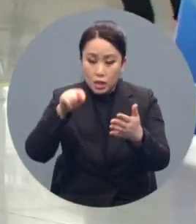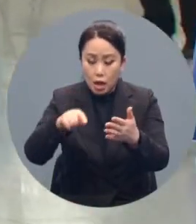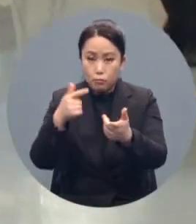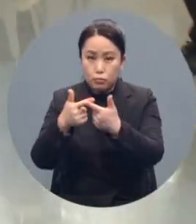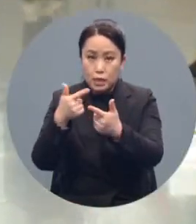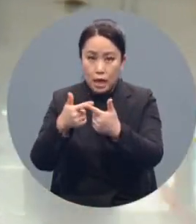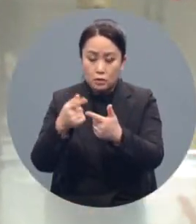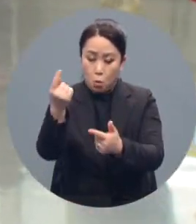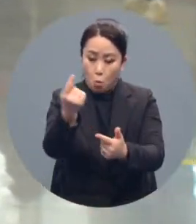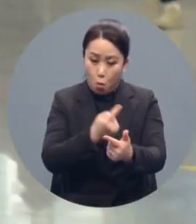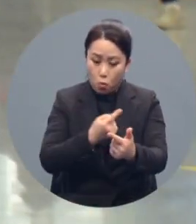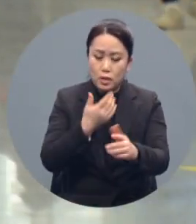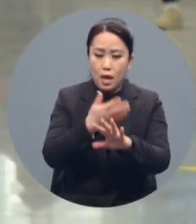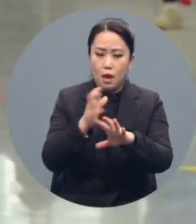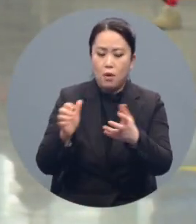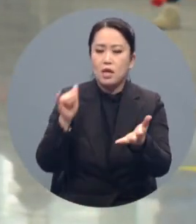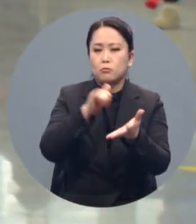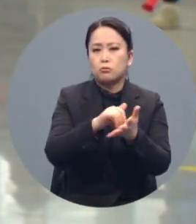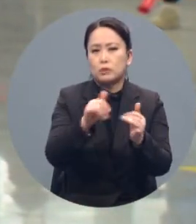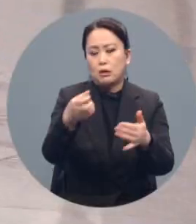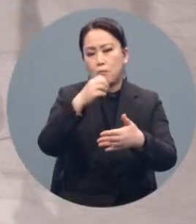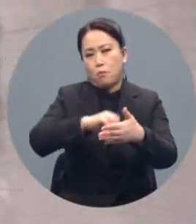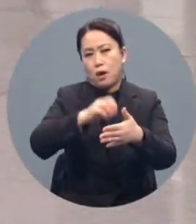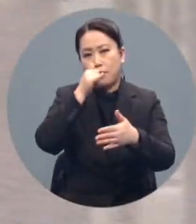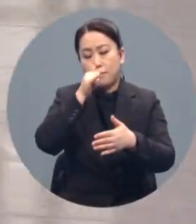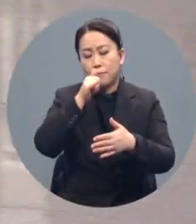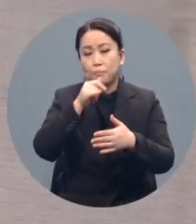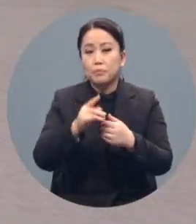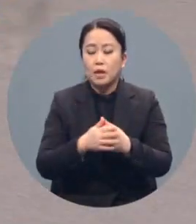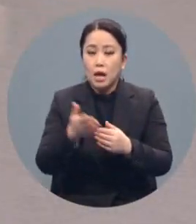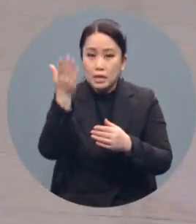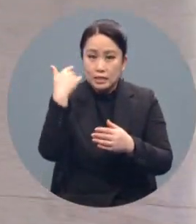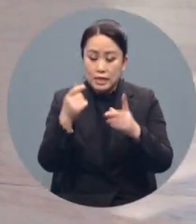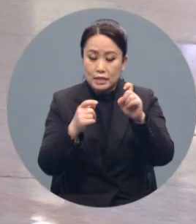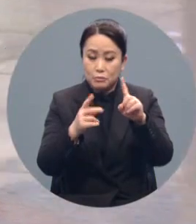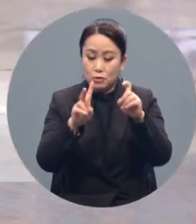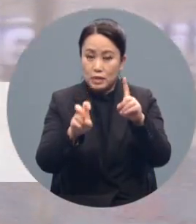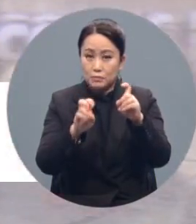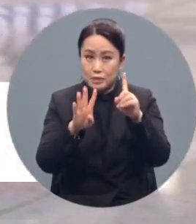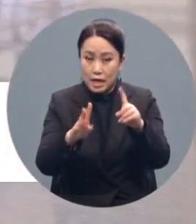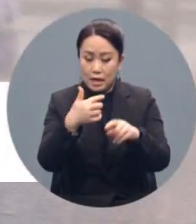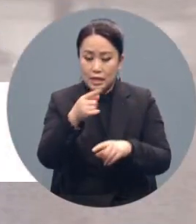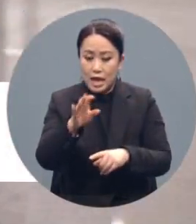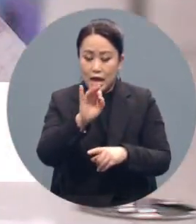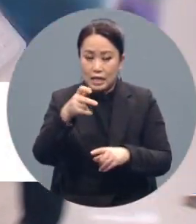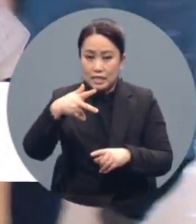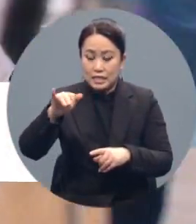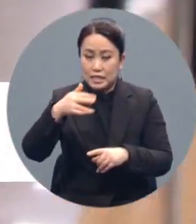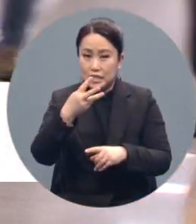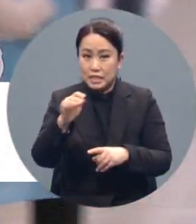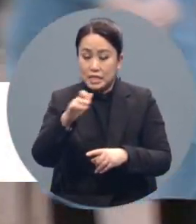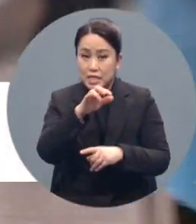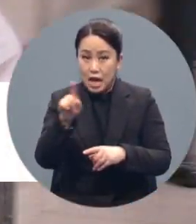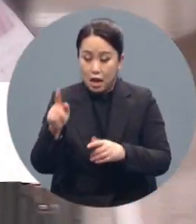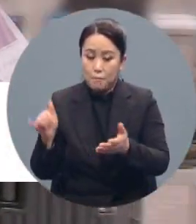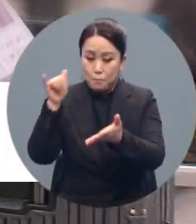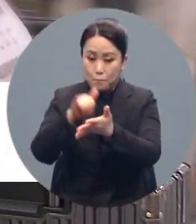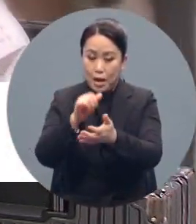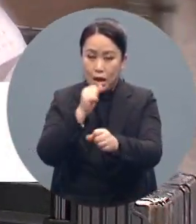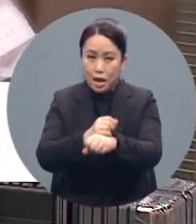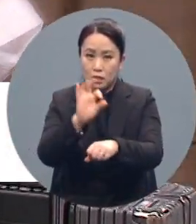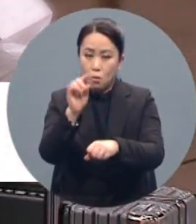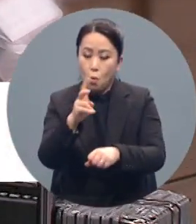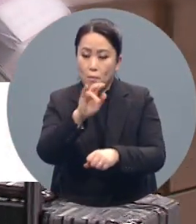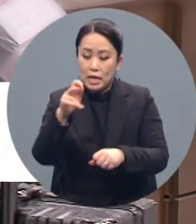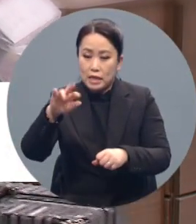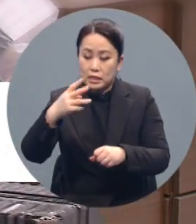해외 입국자도 포함돼 있는 것으로 확인됐습니다. 지난달 24일 나이지리아에서 입국해 오미크론 변이가 확인된